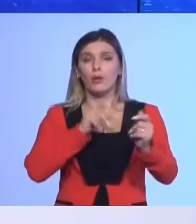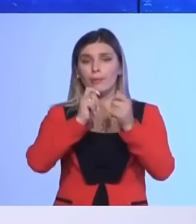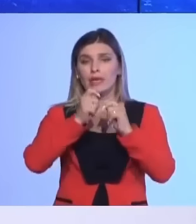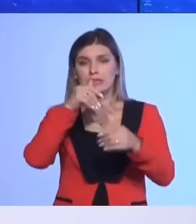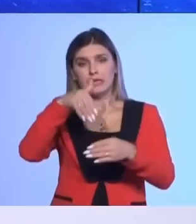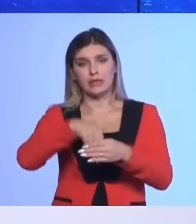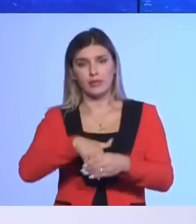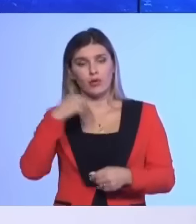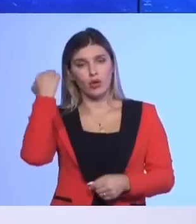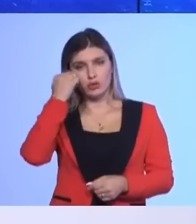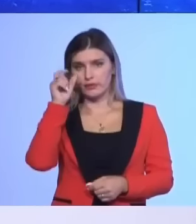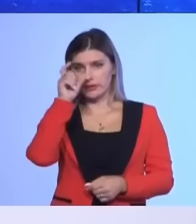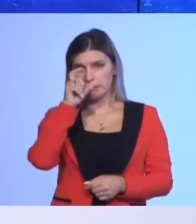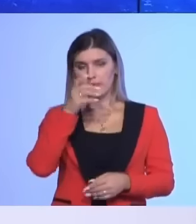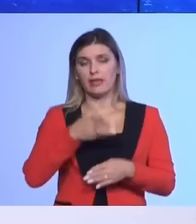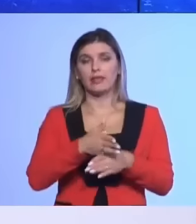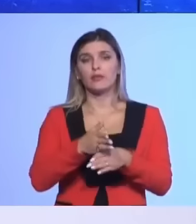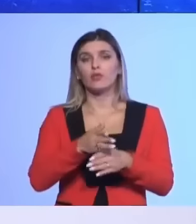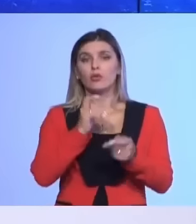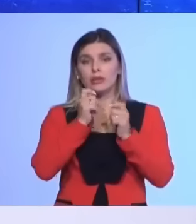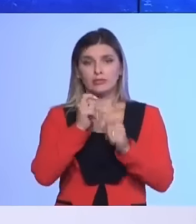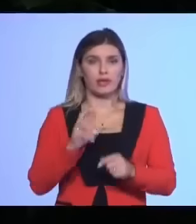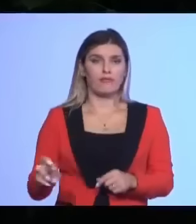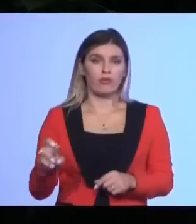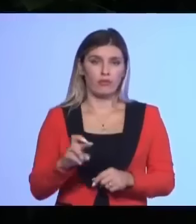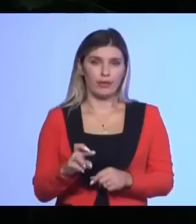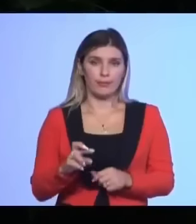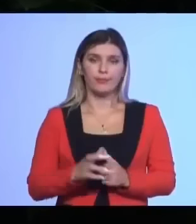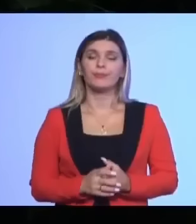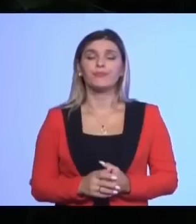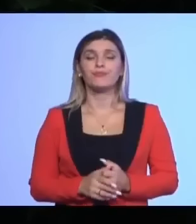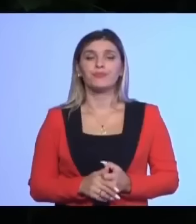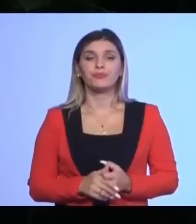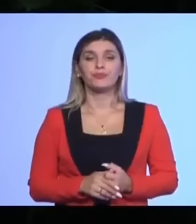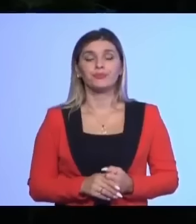të ndërmjetësuar nga Bashkimi Evropian.